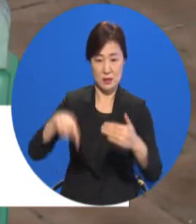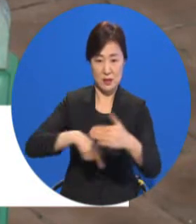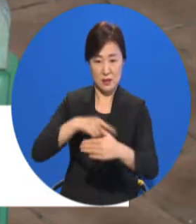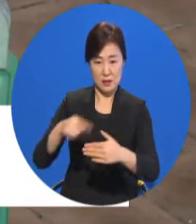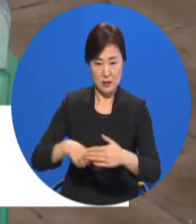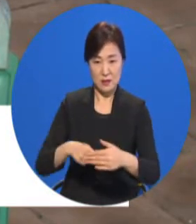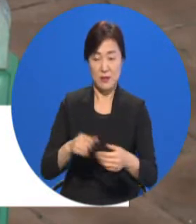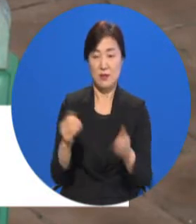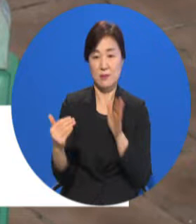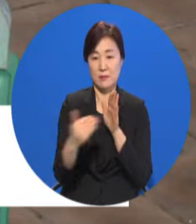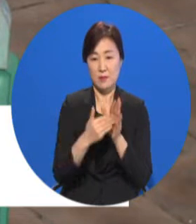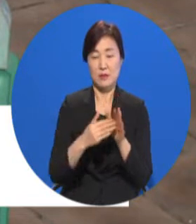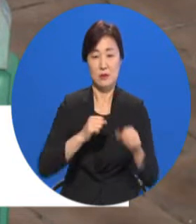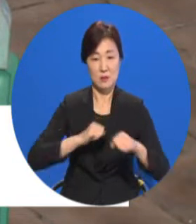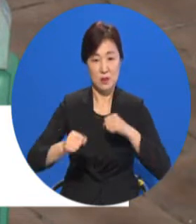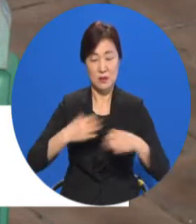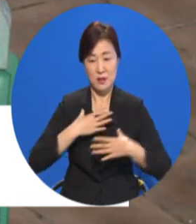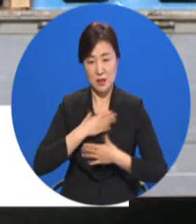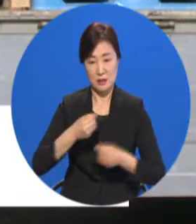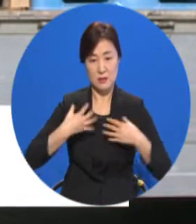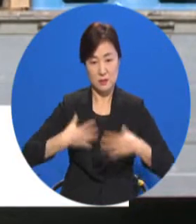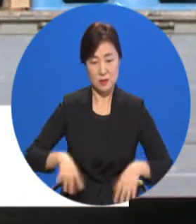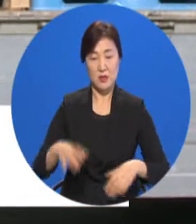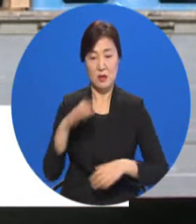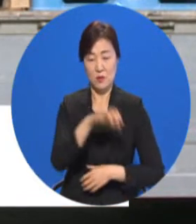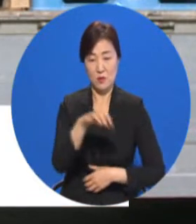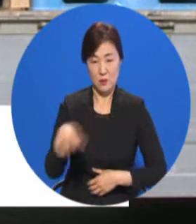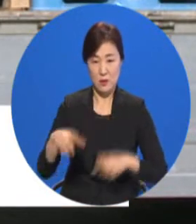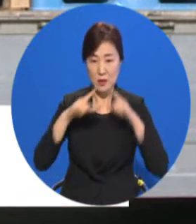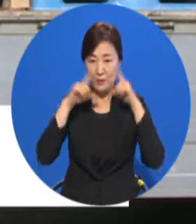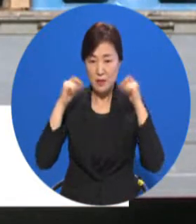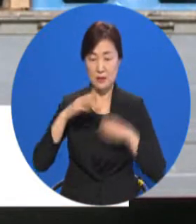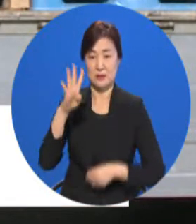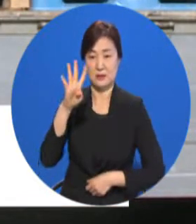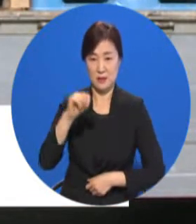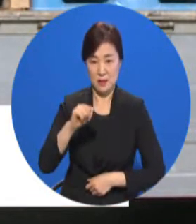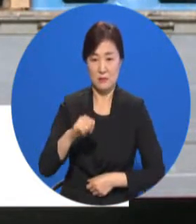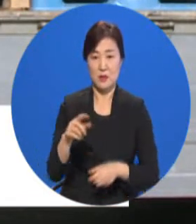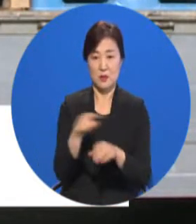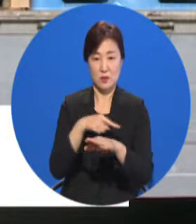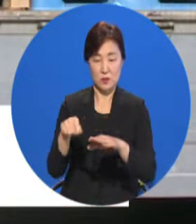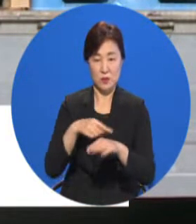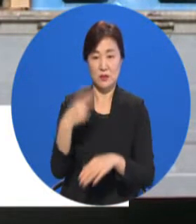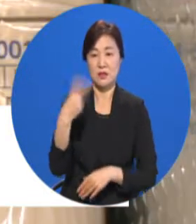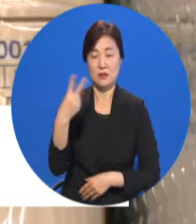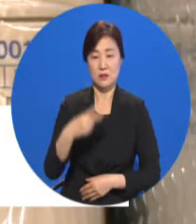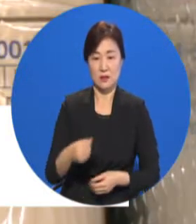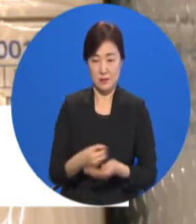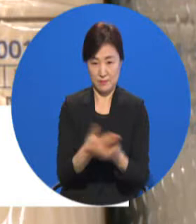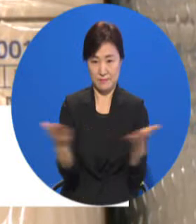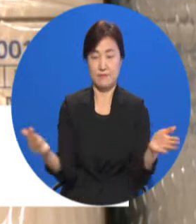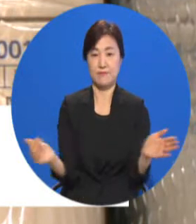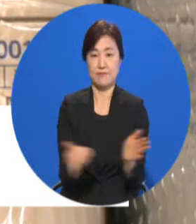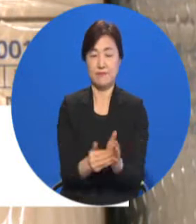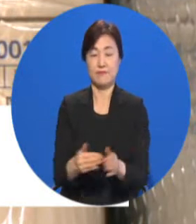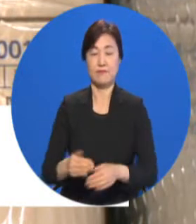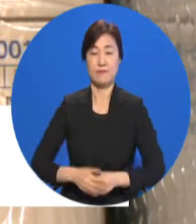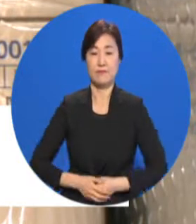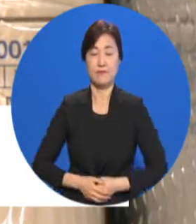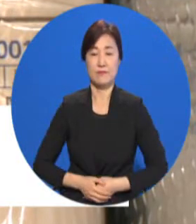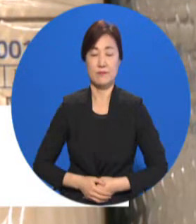방역 현장과 안전 취약지에 마스크 4만 개, 손소독제 2천 개 등 방역물품을 긴급